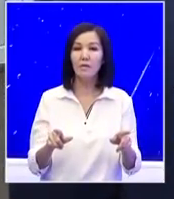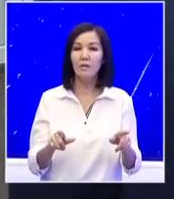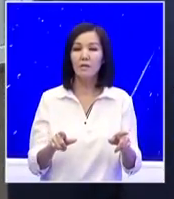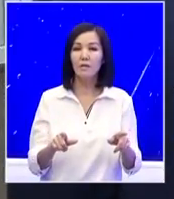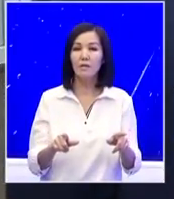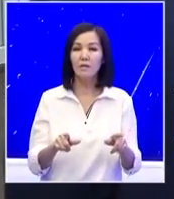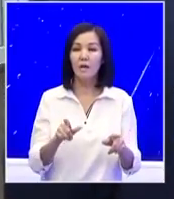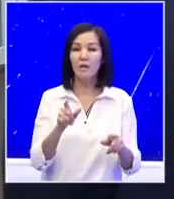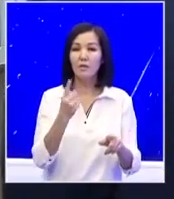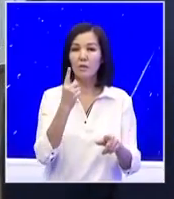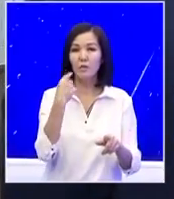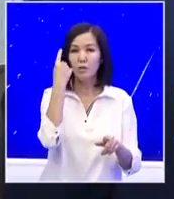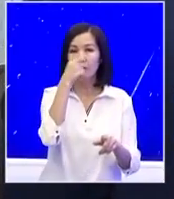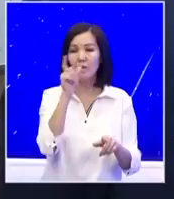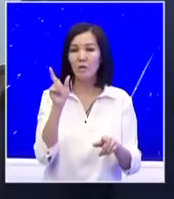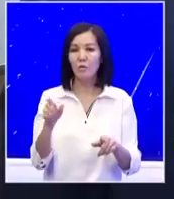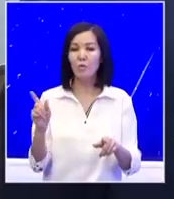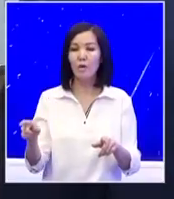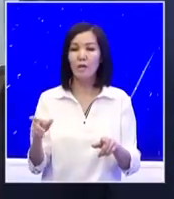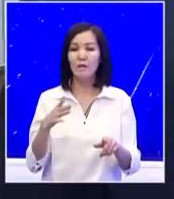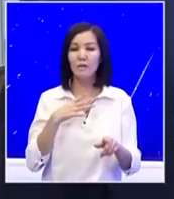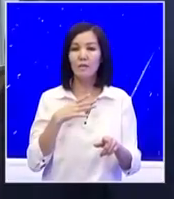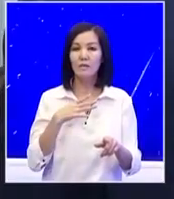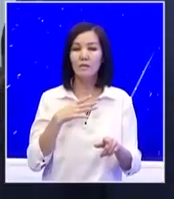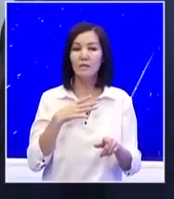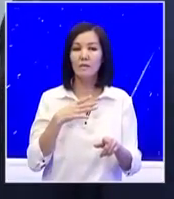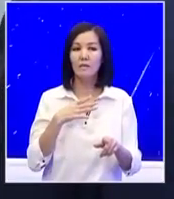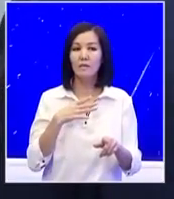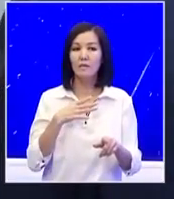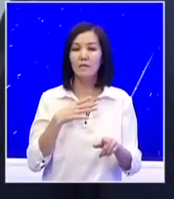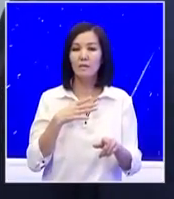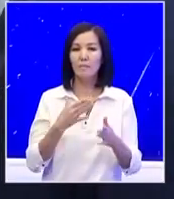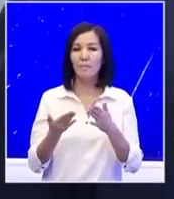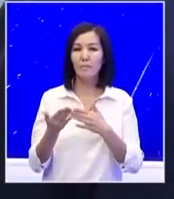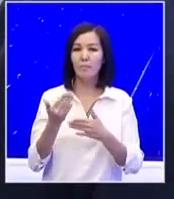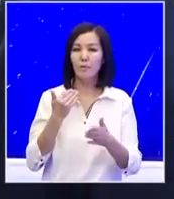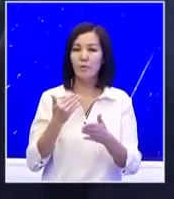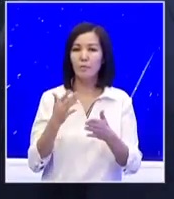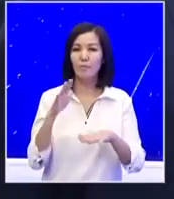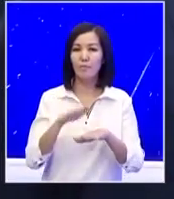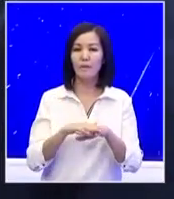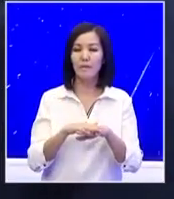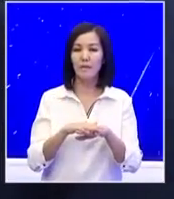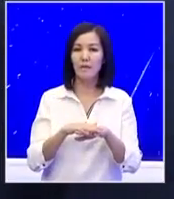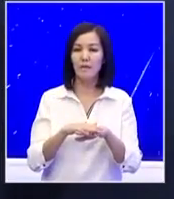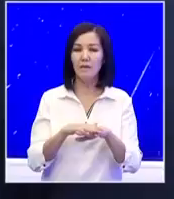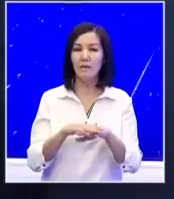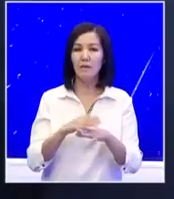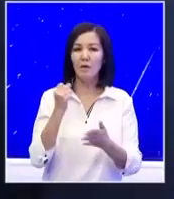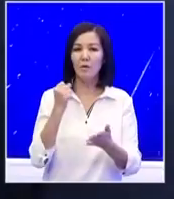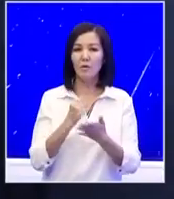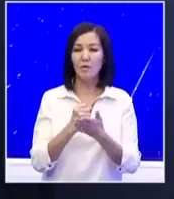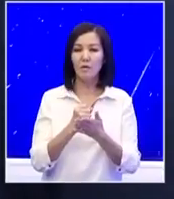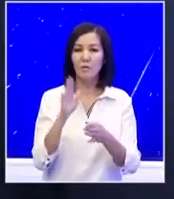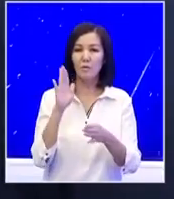жеке тұлғалар осы атап өткен тұлғалар бойынша бұрын банкке қойылған жаңағы